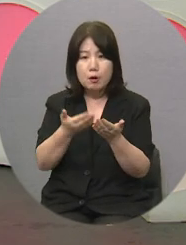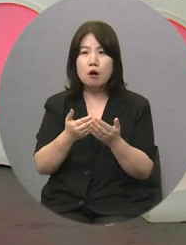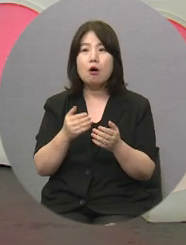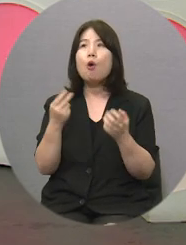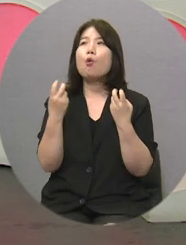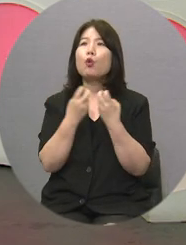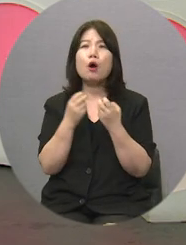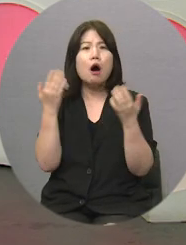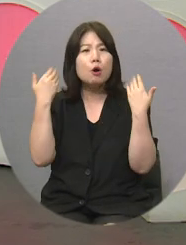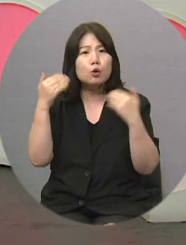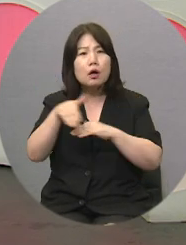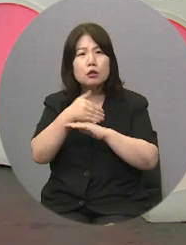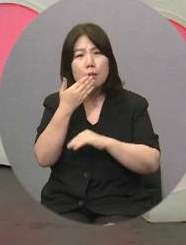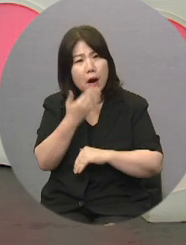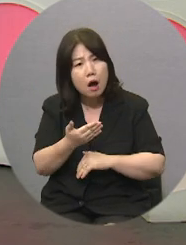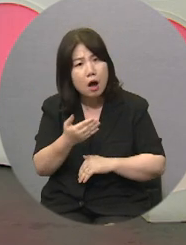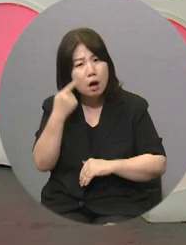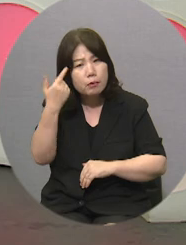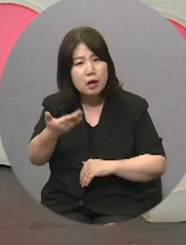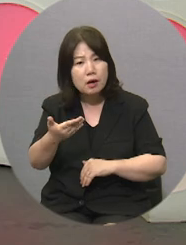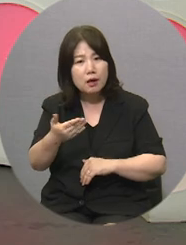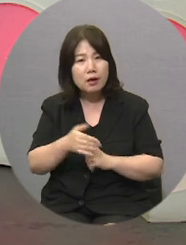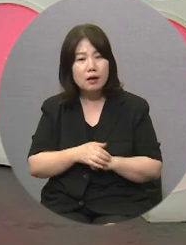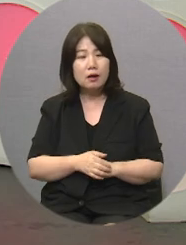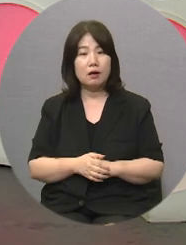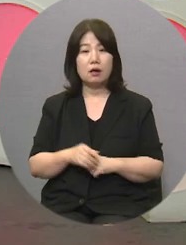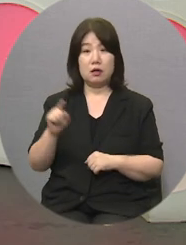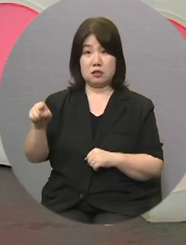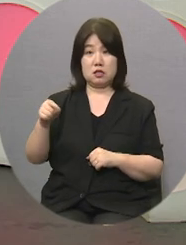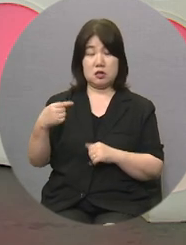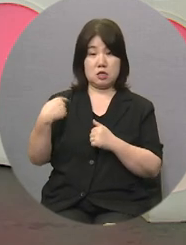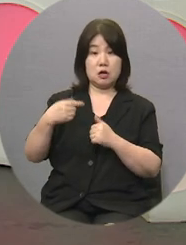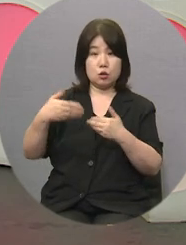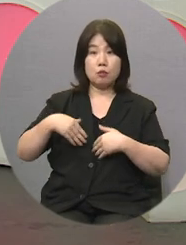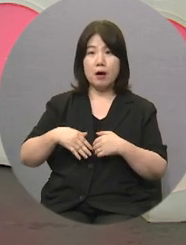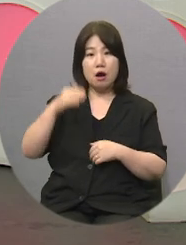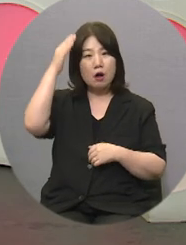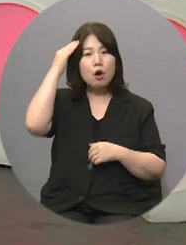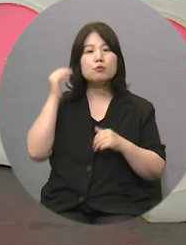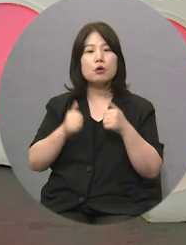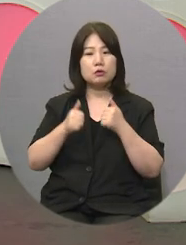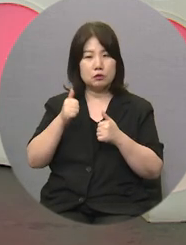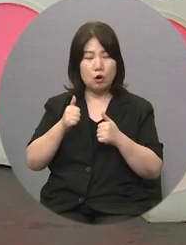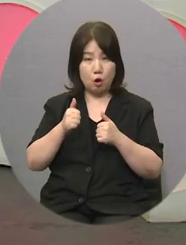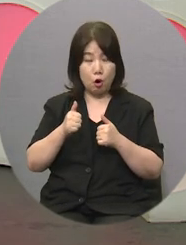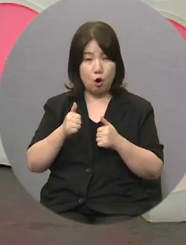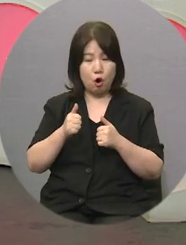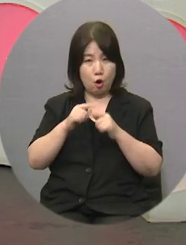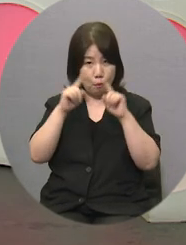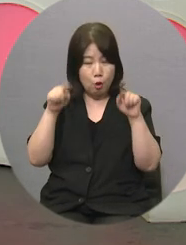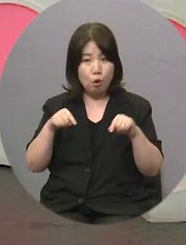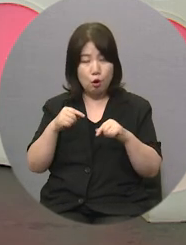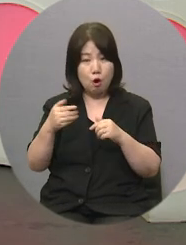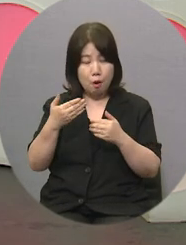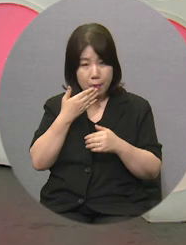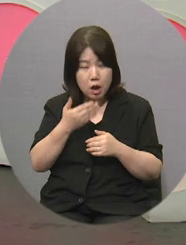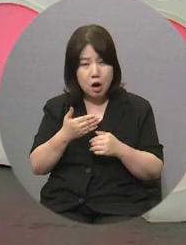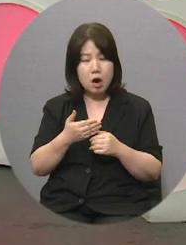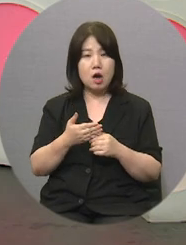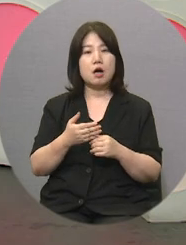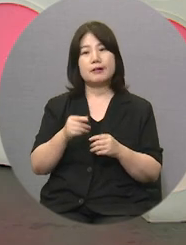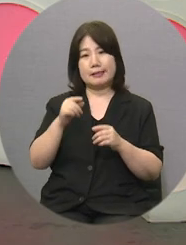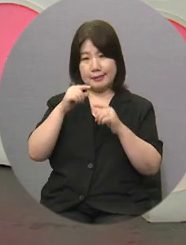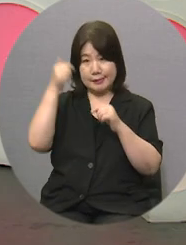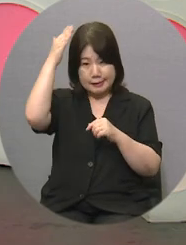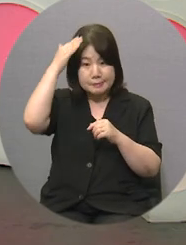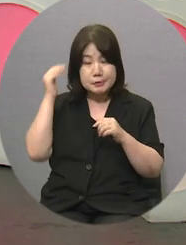다닐 수 있는지 물었습니다. 그는 검정고시 제도를 알려주었고 그렇게 저는